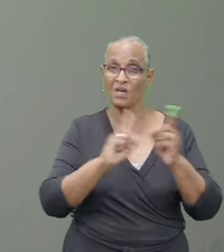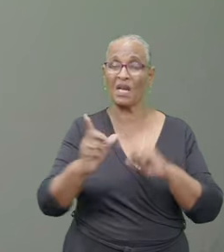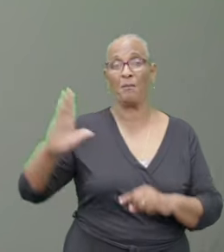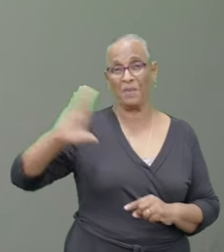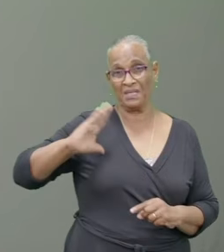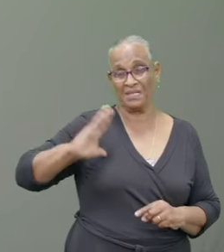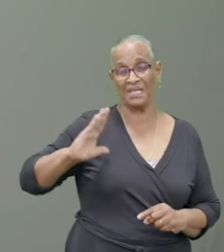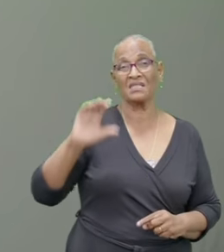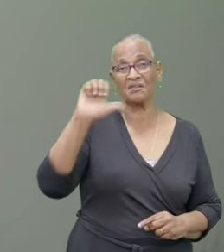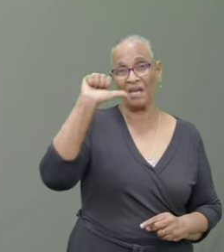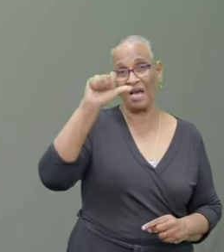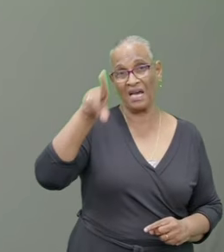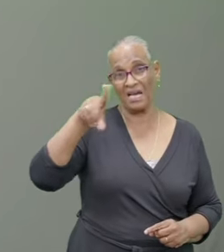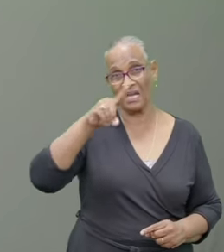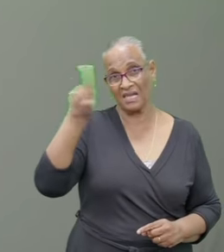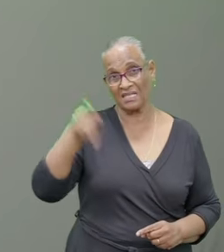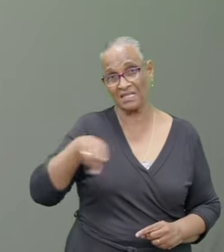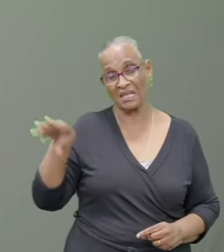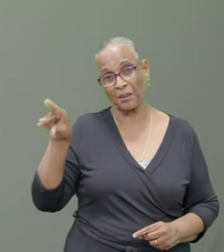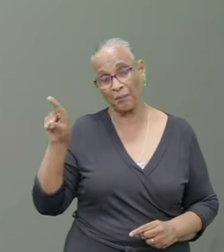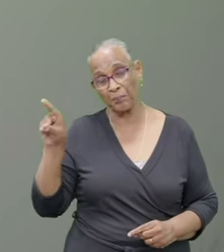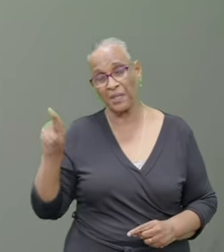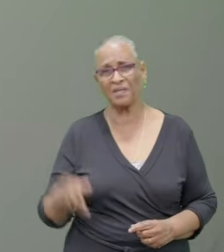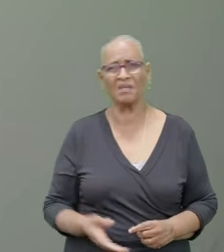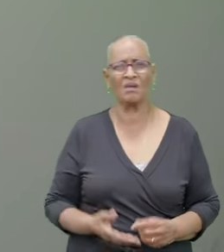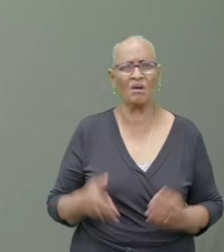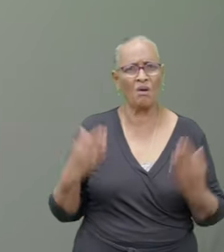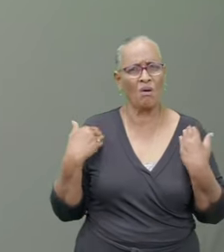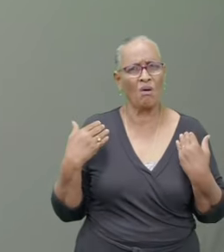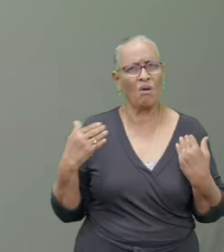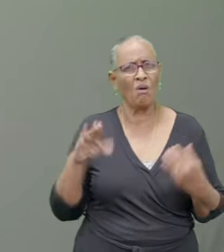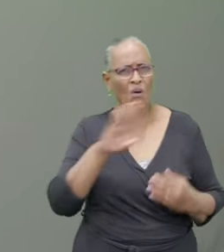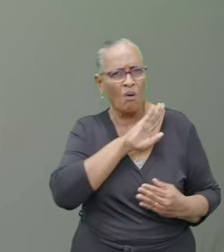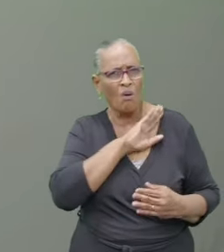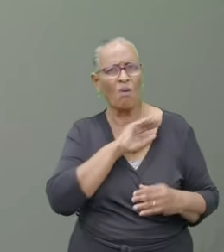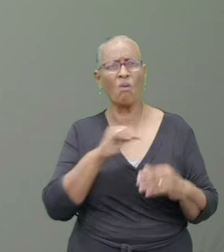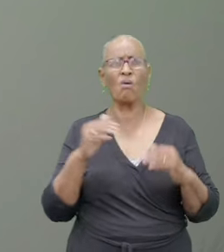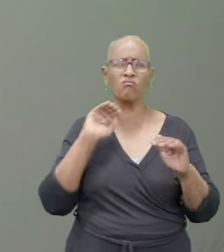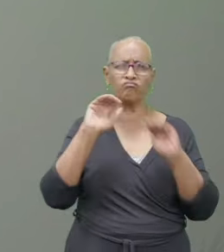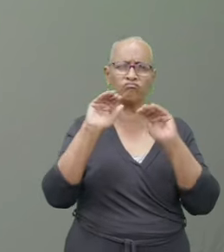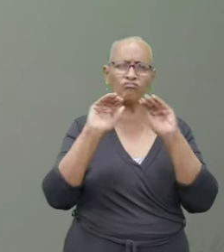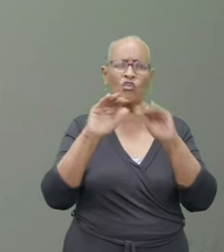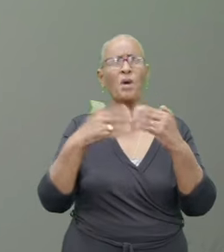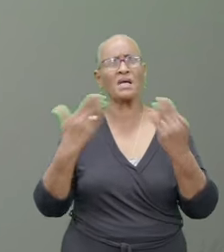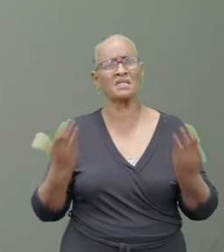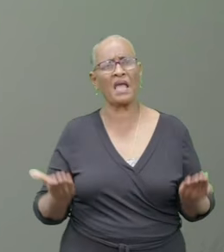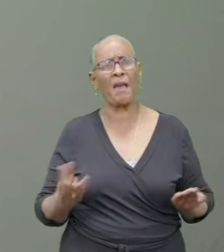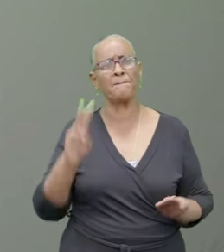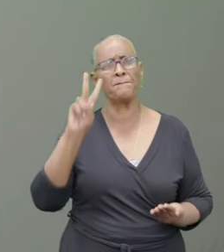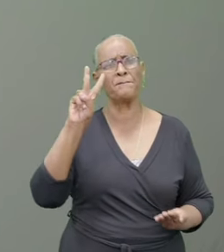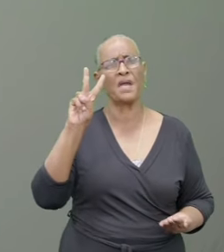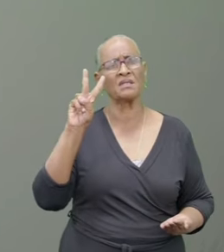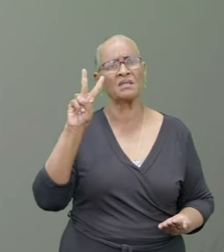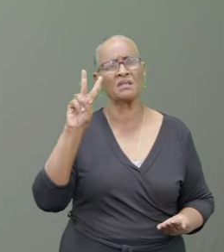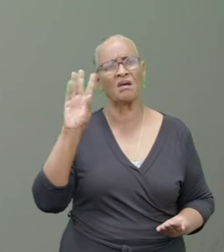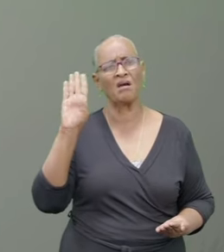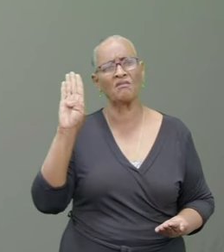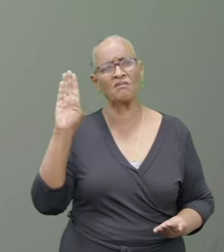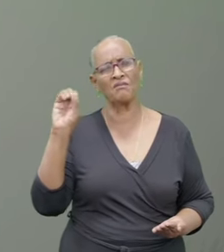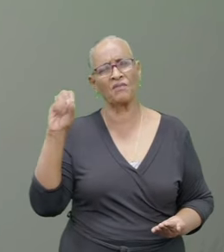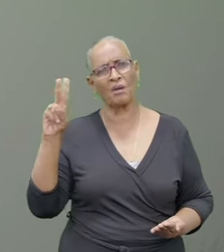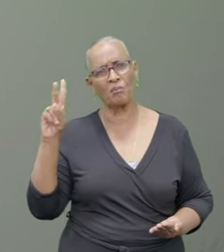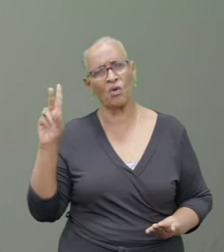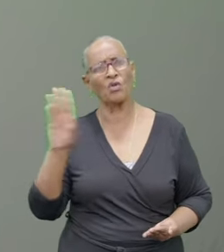AZP. Ik denk dat er ook al een beetje informeel overleg geweest is met de vakbond. Ik hoop dat ik duidelijk